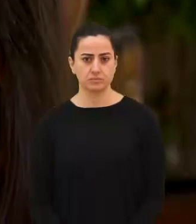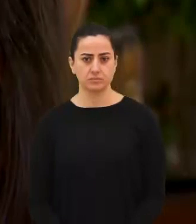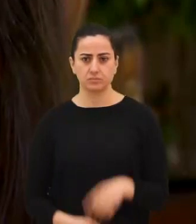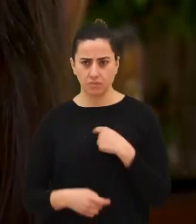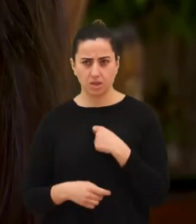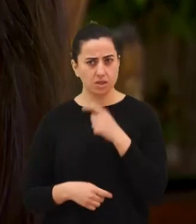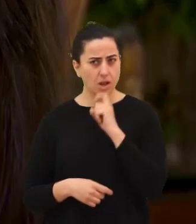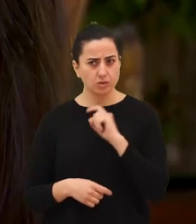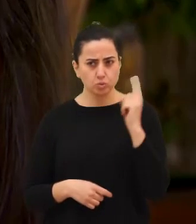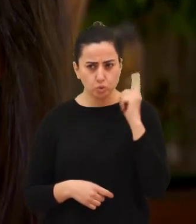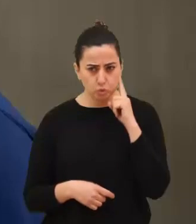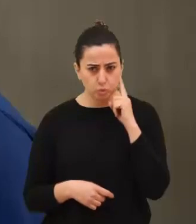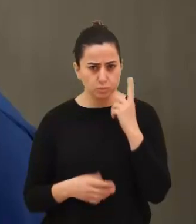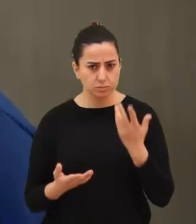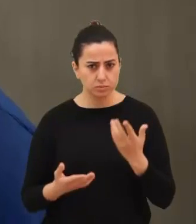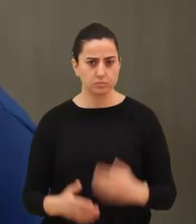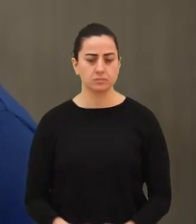ben yanlış mı duydum?